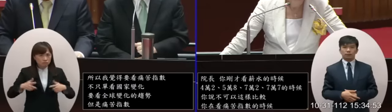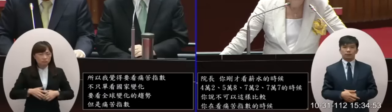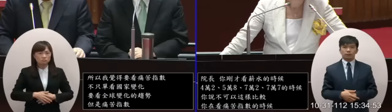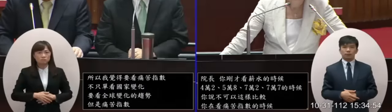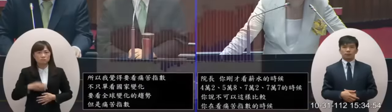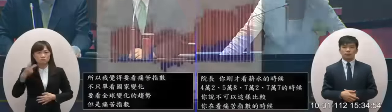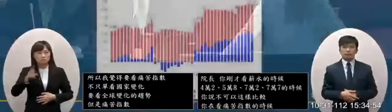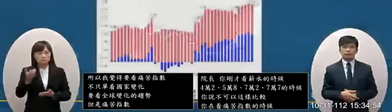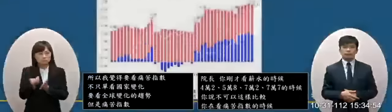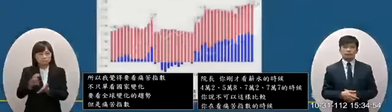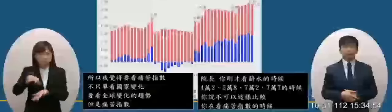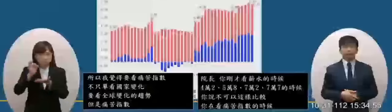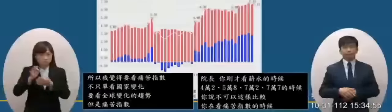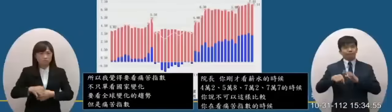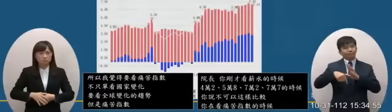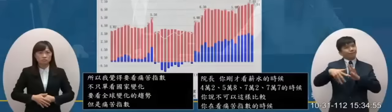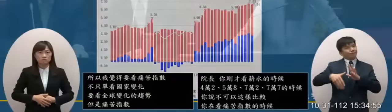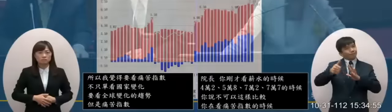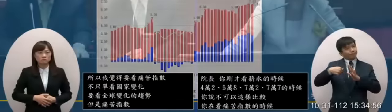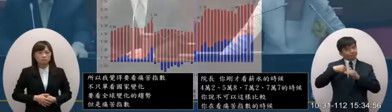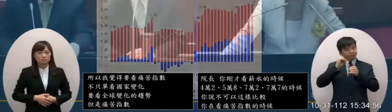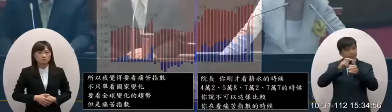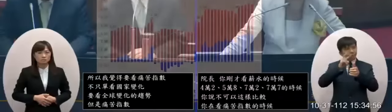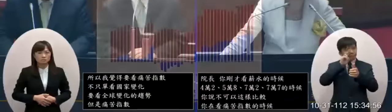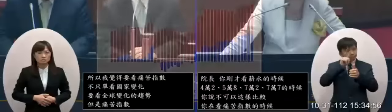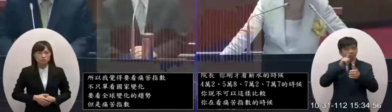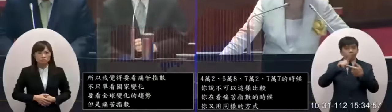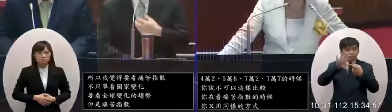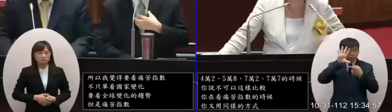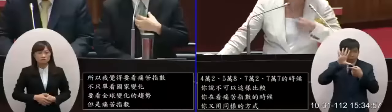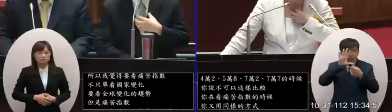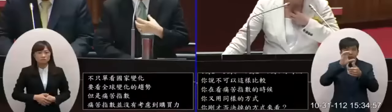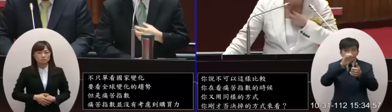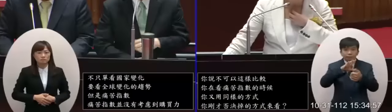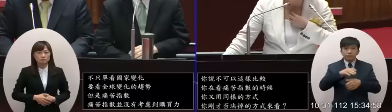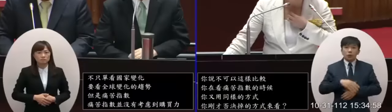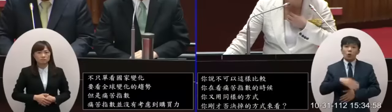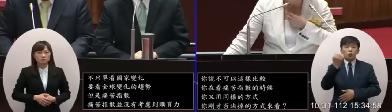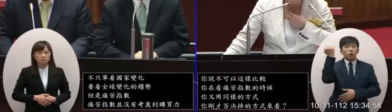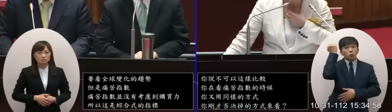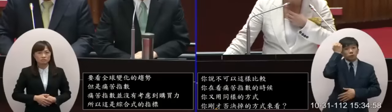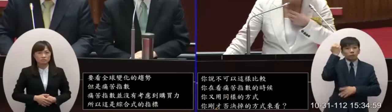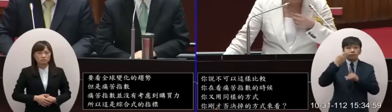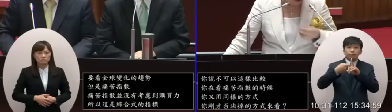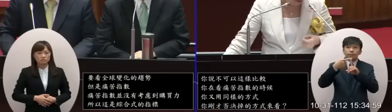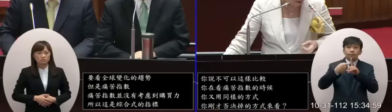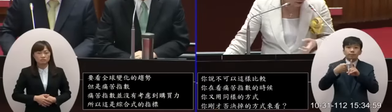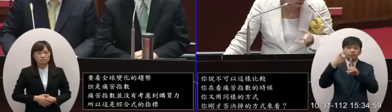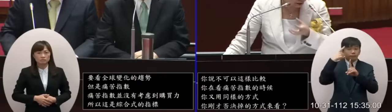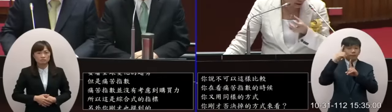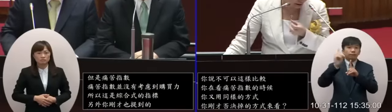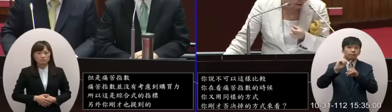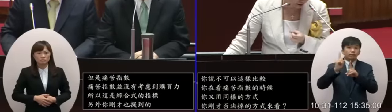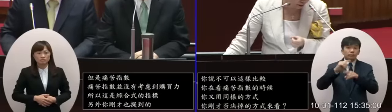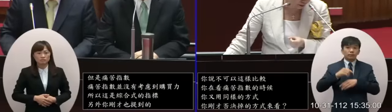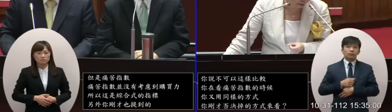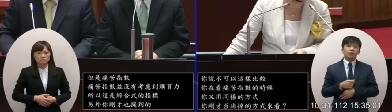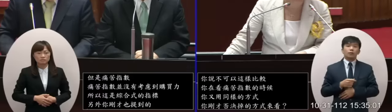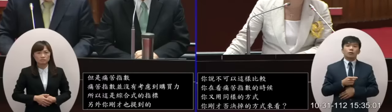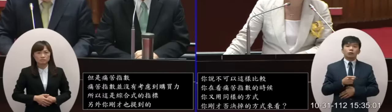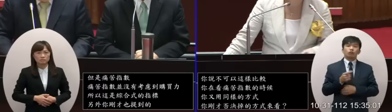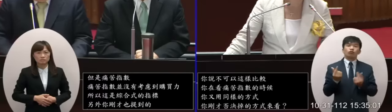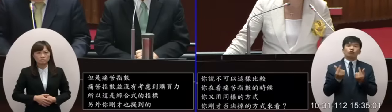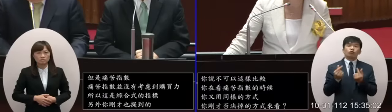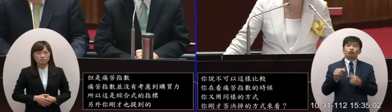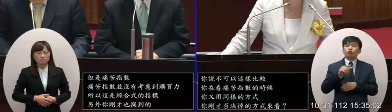才也提到的， 院长，我可不可以再纠正你一次？不好意思，哈。什么是痛苦指数？痛苦指数不是就是把你的通